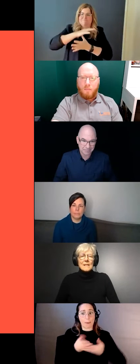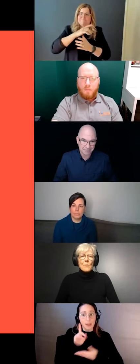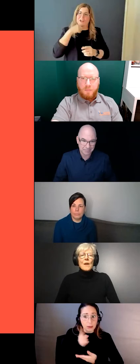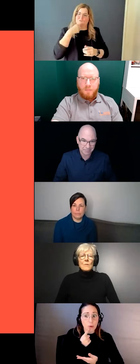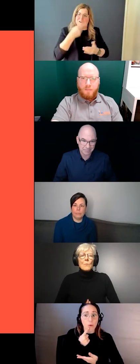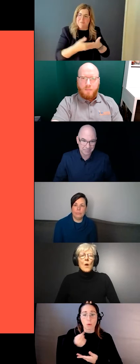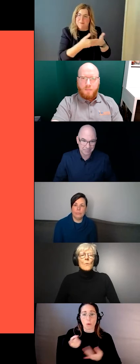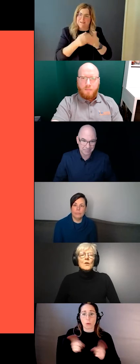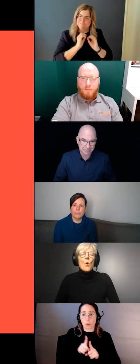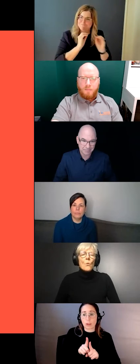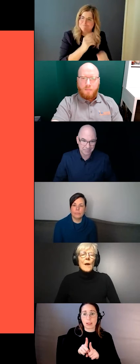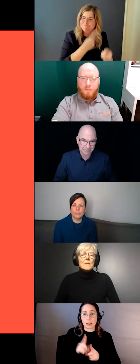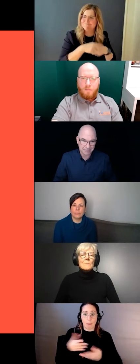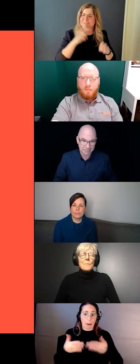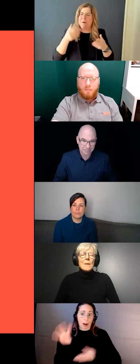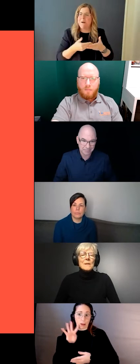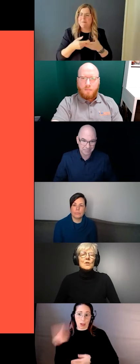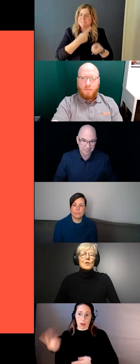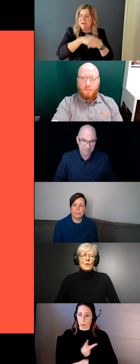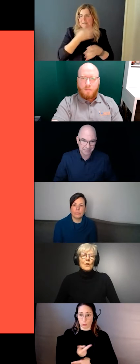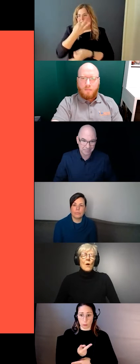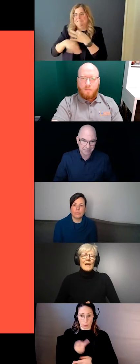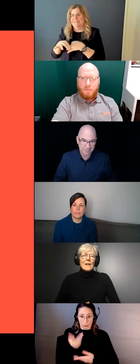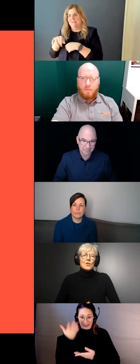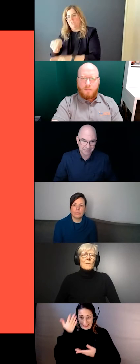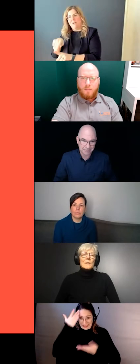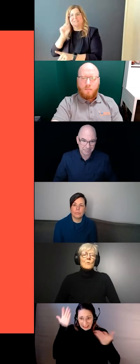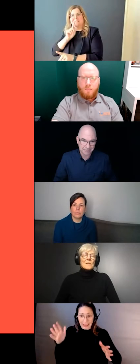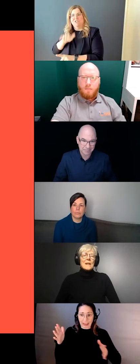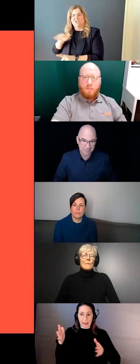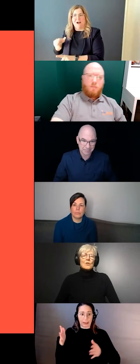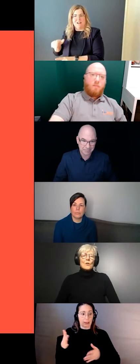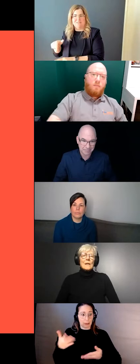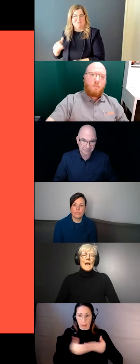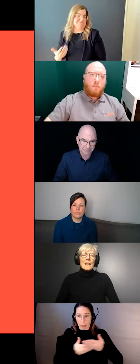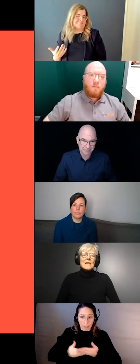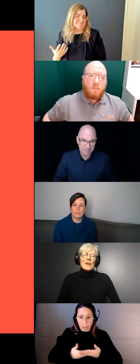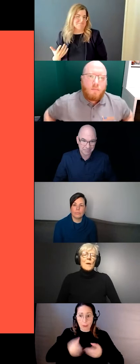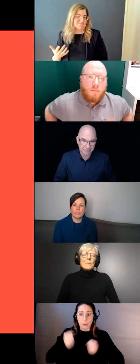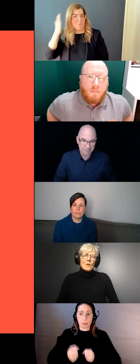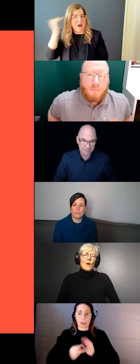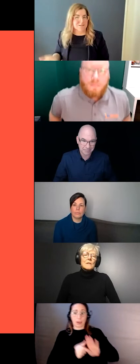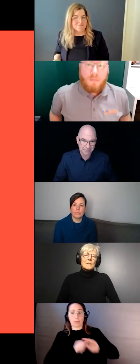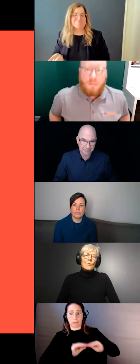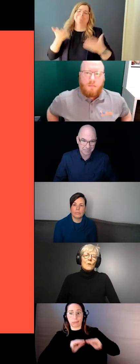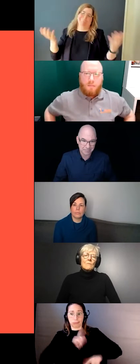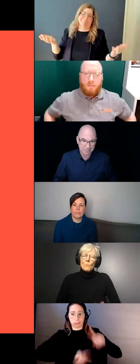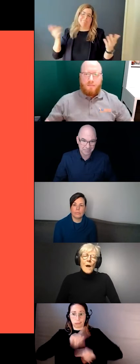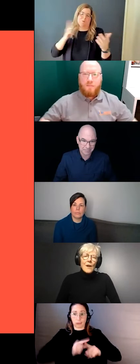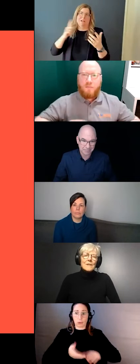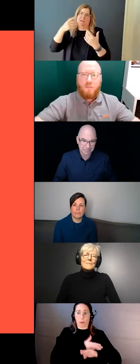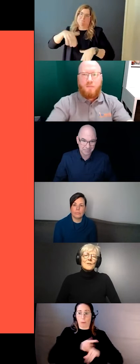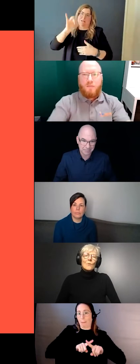qui entendent. C'est là déjà, nous savons que les bébés pourraient être exposés au langage des signes très tôt, mais les bébés sourds ne le sont pas. Donc, pourquoi